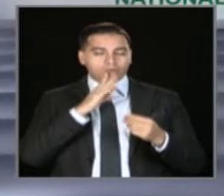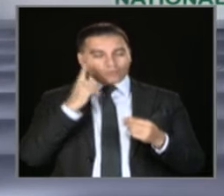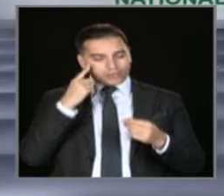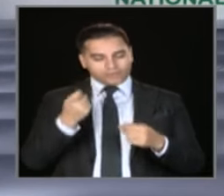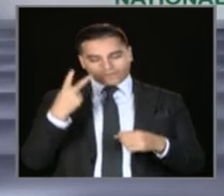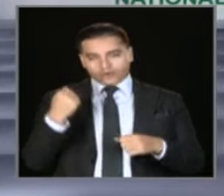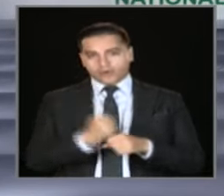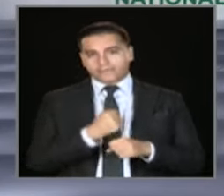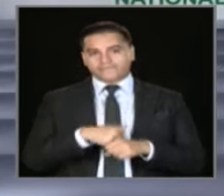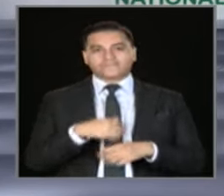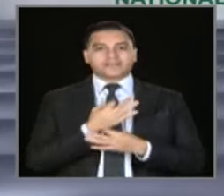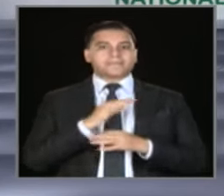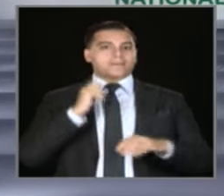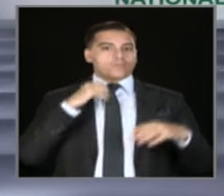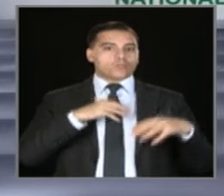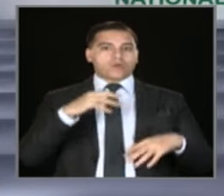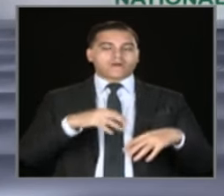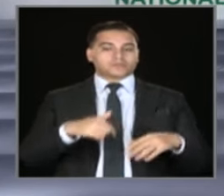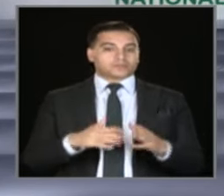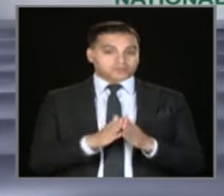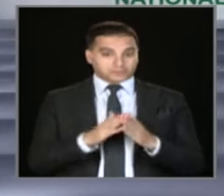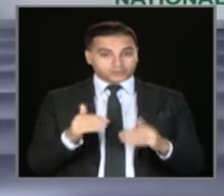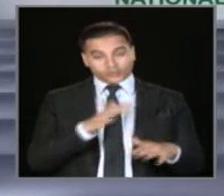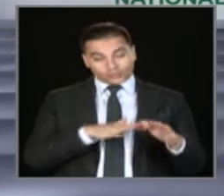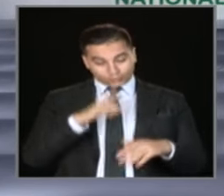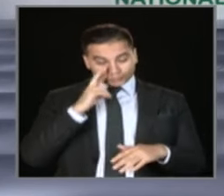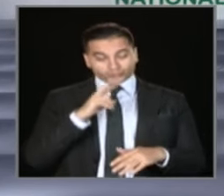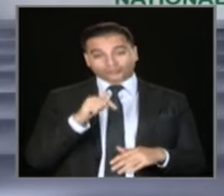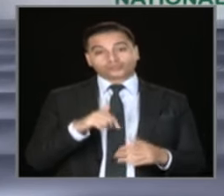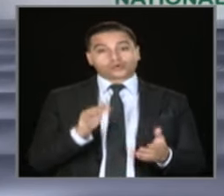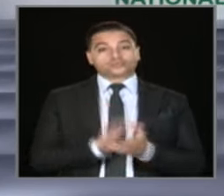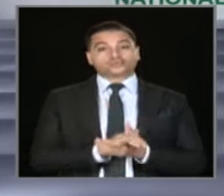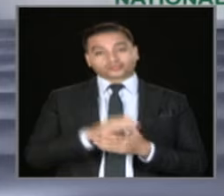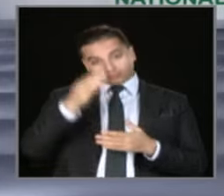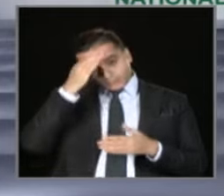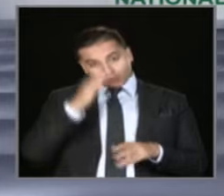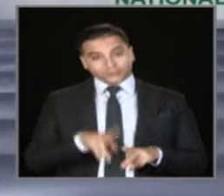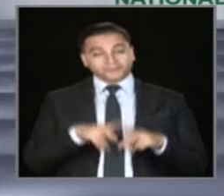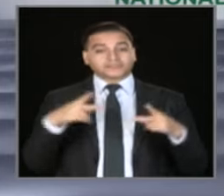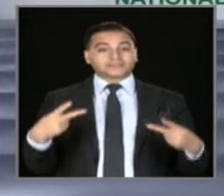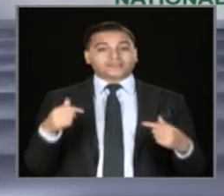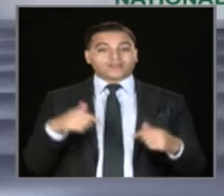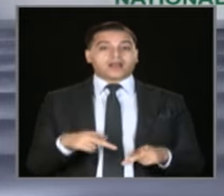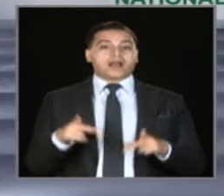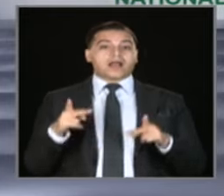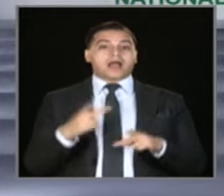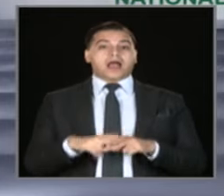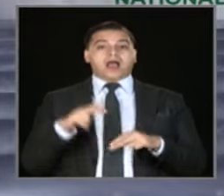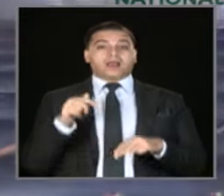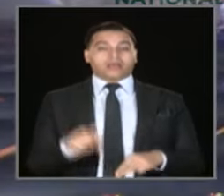في جميع محافظات مصر. تعالوا نشوف أصحابنا العباقرة قادرون باختلاف النهاردة حيوصلوا النقط